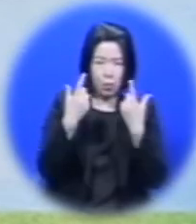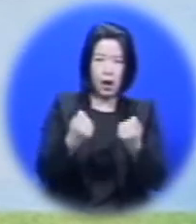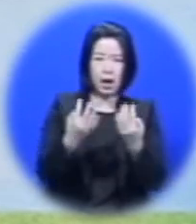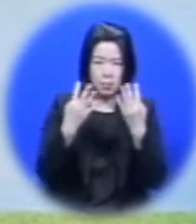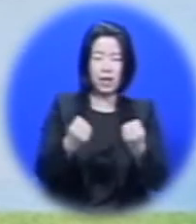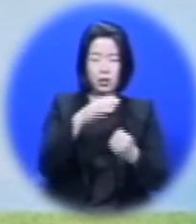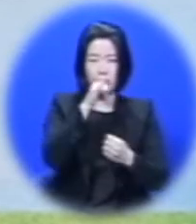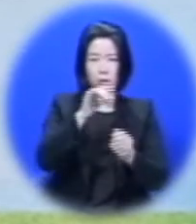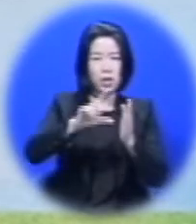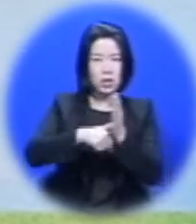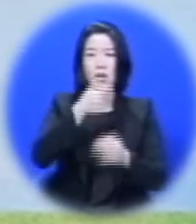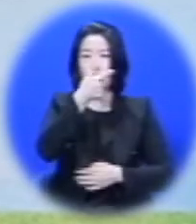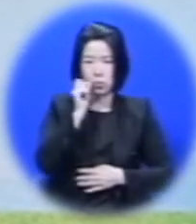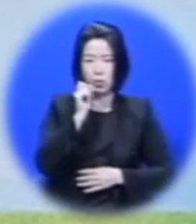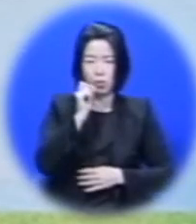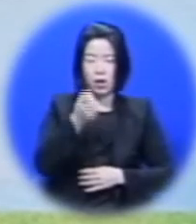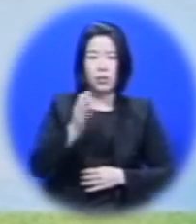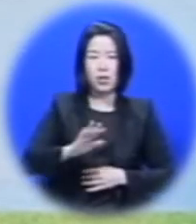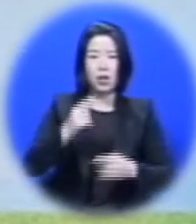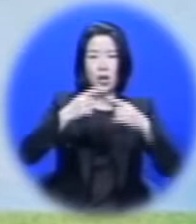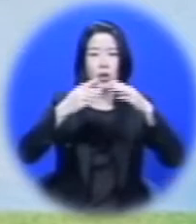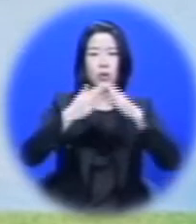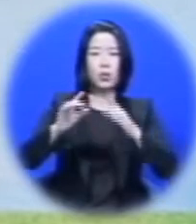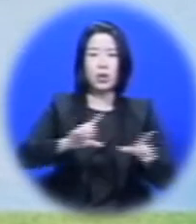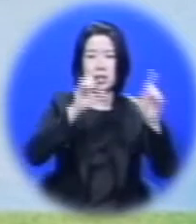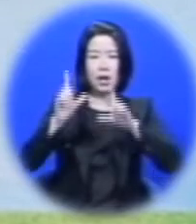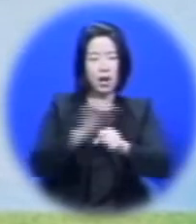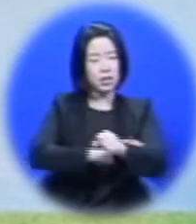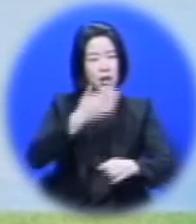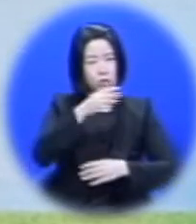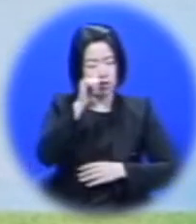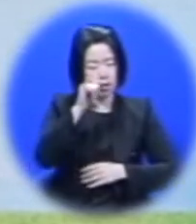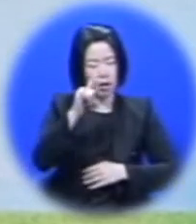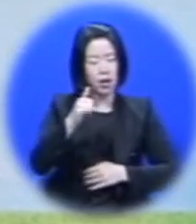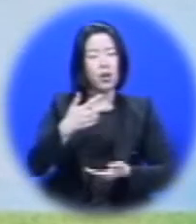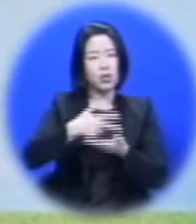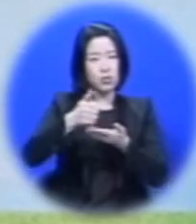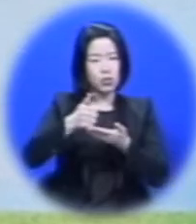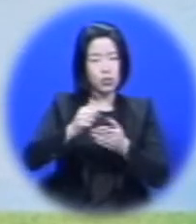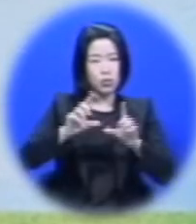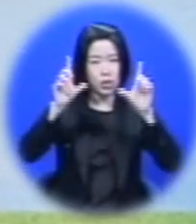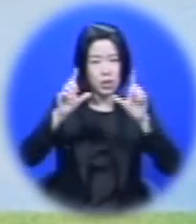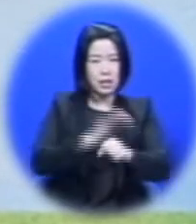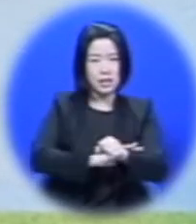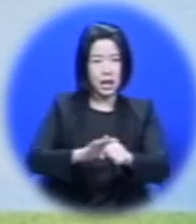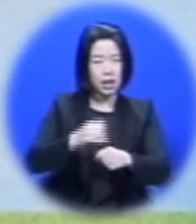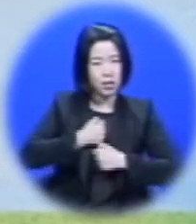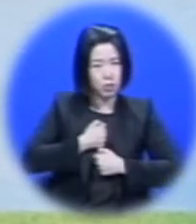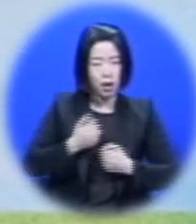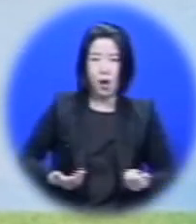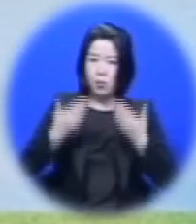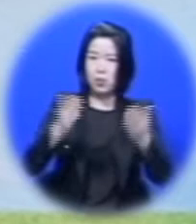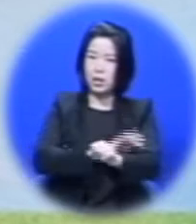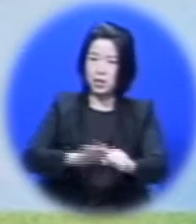시간도 이제 거의 없게 되는데 교회 생활을 제대로 할 수 있을까? 주일은 제대로 지킬 수 있을까? 봉사는 제대로 할